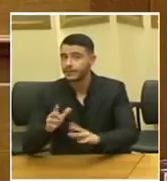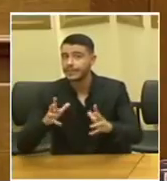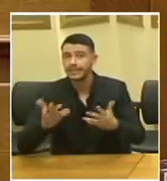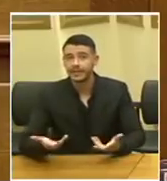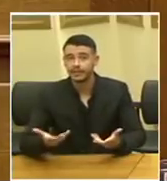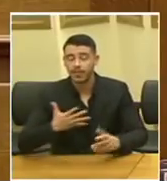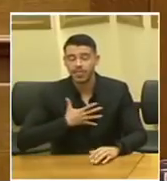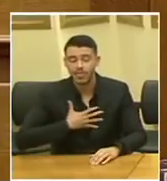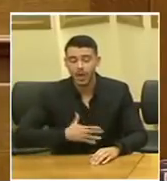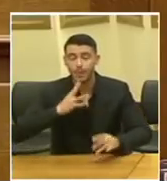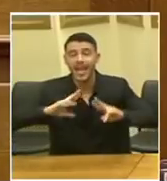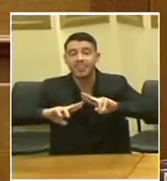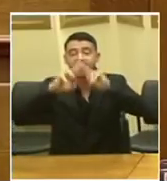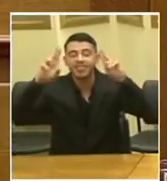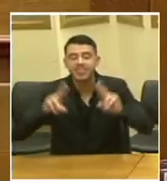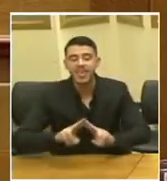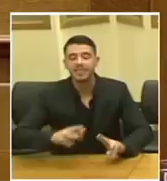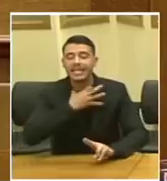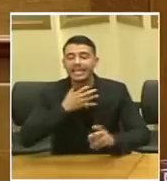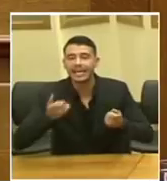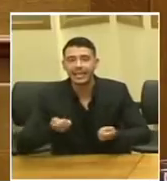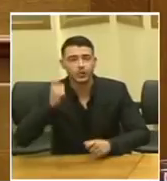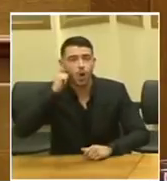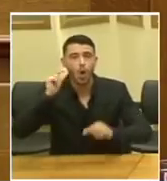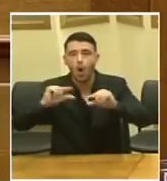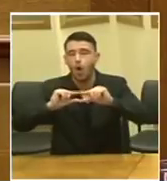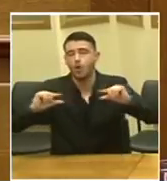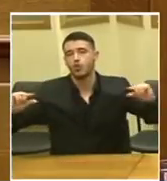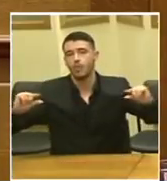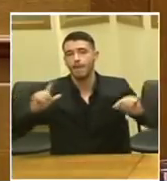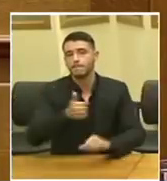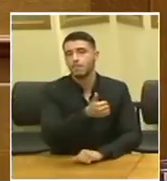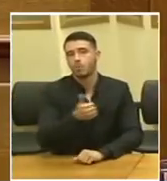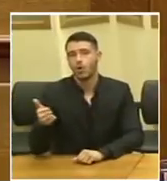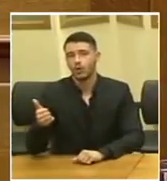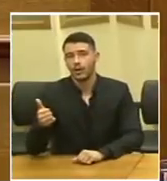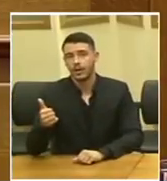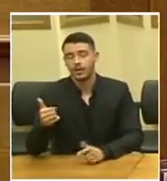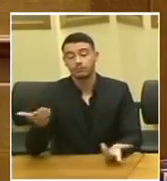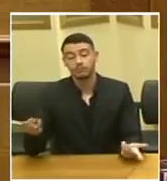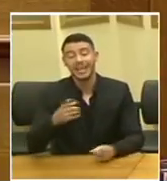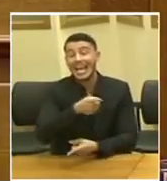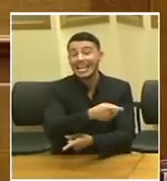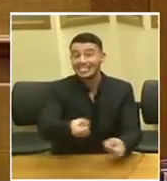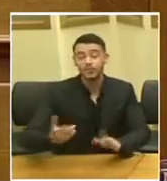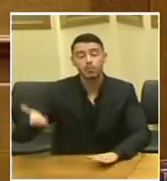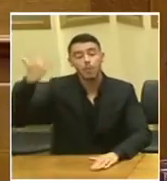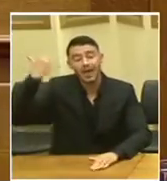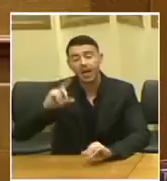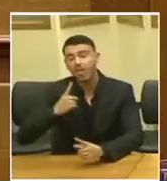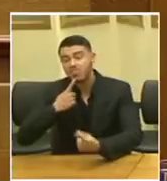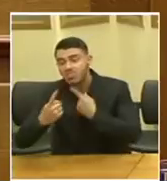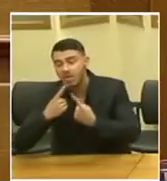διεθνή χρήση. Όχι για πάσα χρήση. Και τώρα εσείς που διαπραγματευτήκατε κάποια στιγμή, έστω και